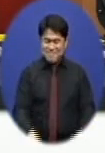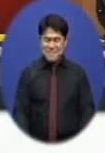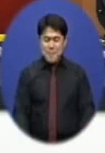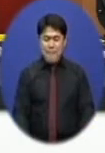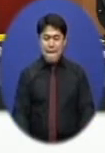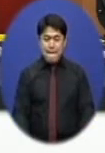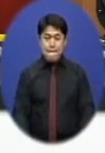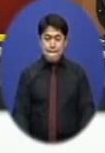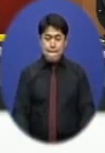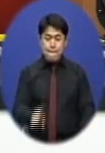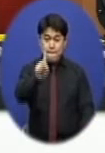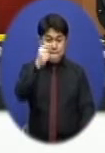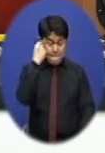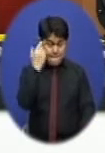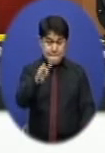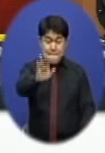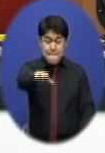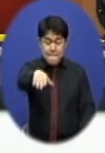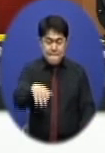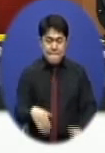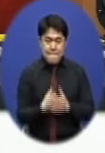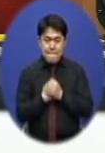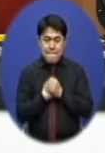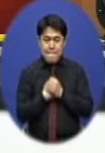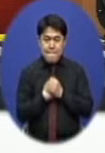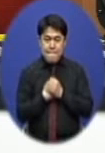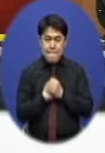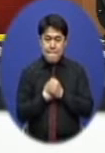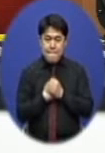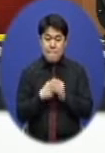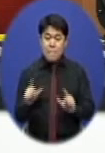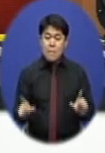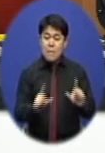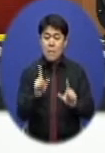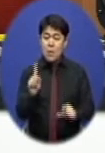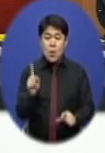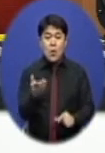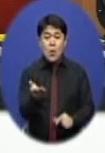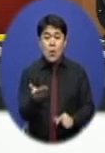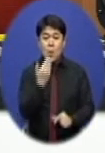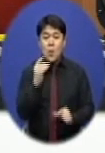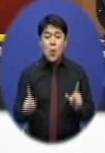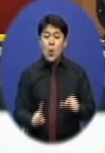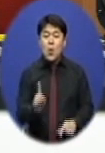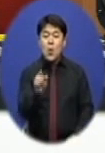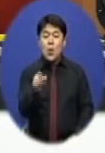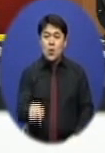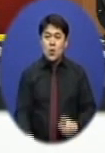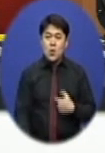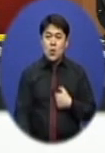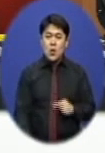부모님께서. 그러셨군요. 그럼 한 가지만 여쭤볼게요. 서양이님. 예. 어떻게 드시고 생활은 어떻게 꾸려나가세요? 생활